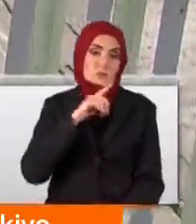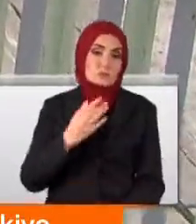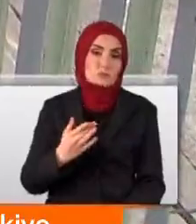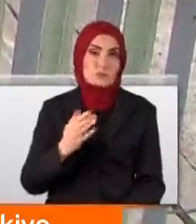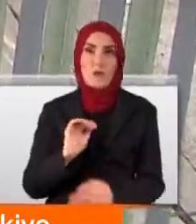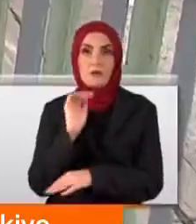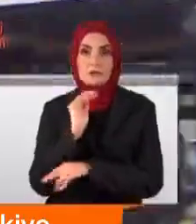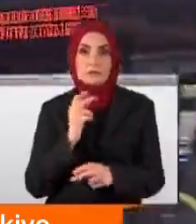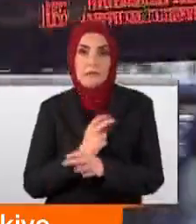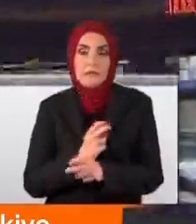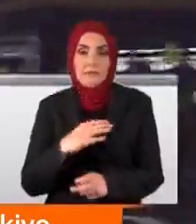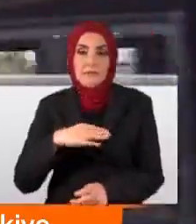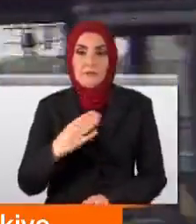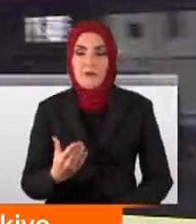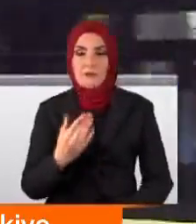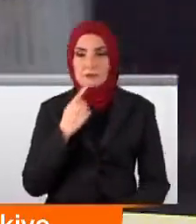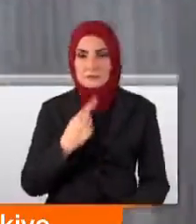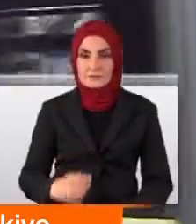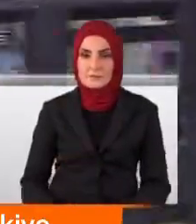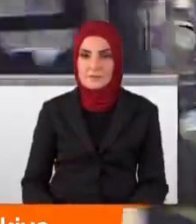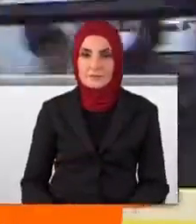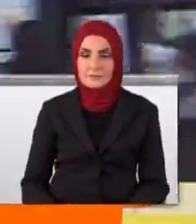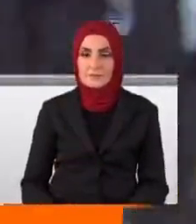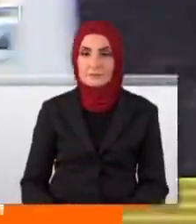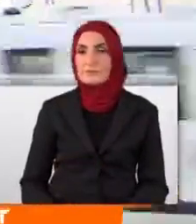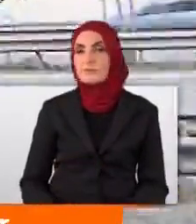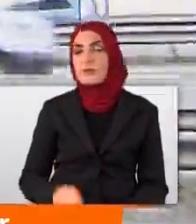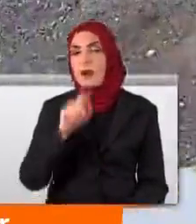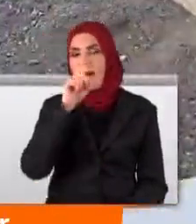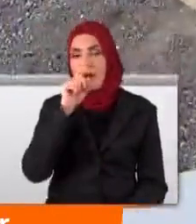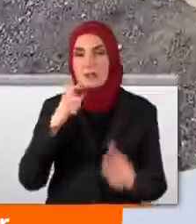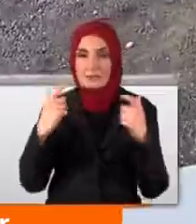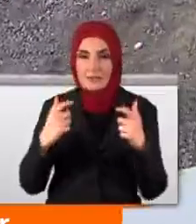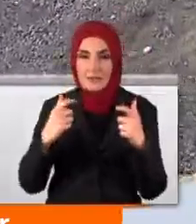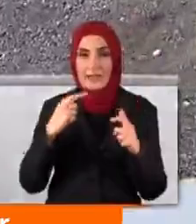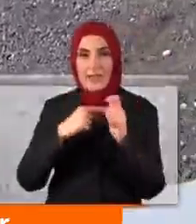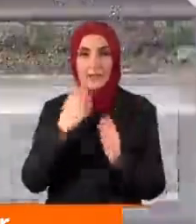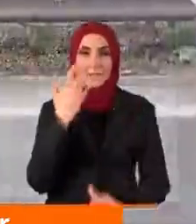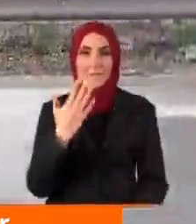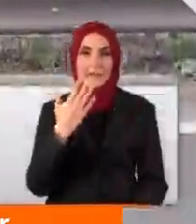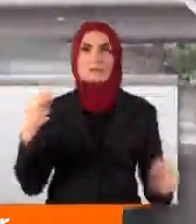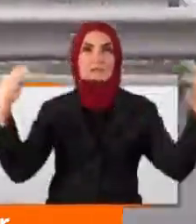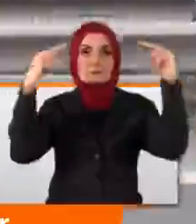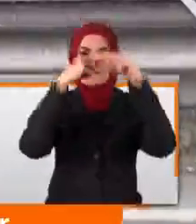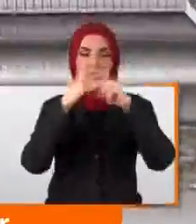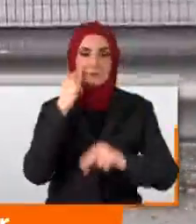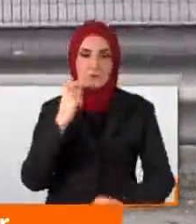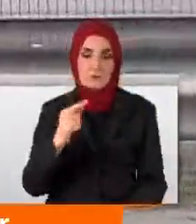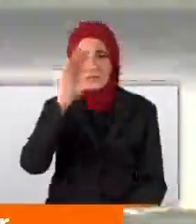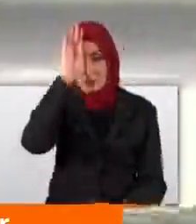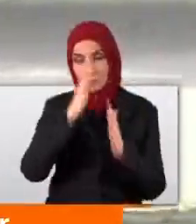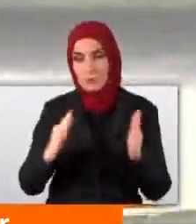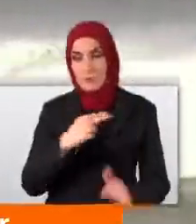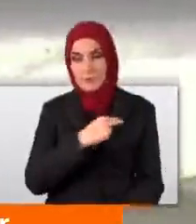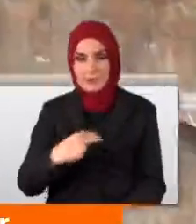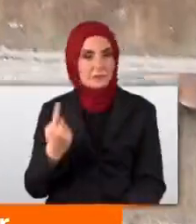hayati tehlikemiz var. Burası Kartal E5 yolu üzerinde bir üst geçit. İstanbul Büyükşehir Belediyesi bir süre önce bakımı için